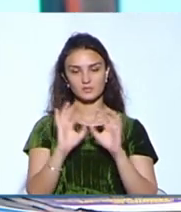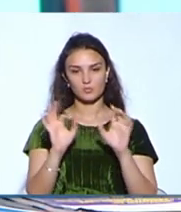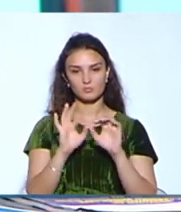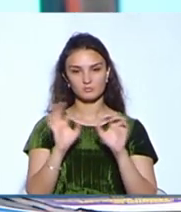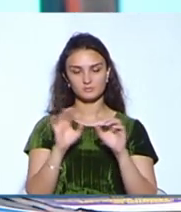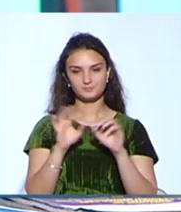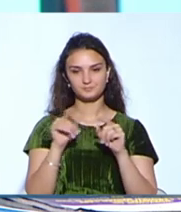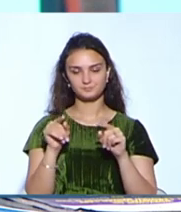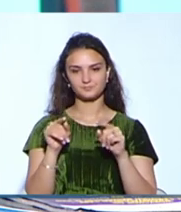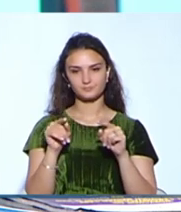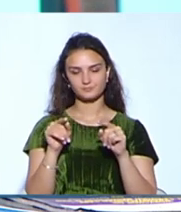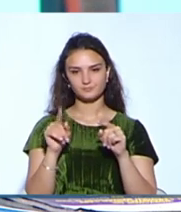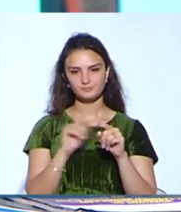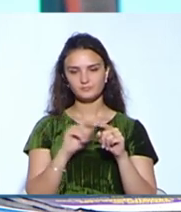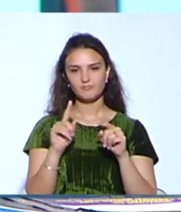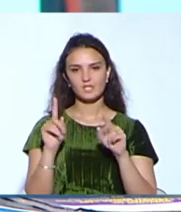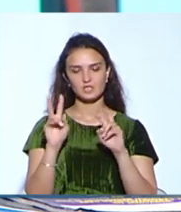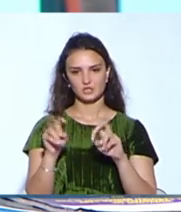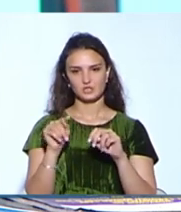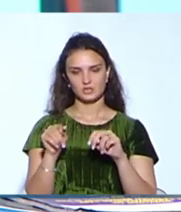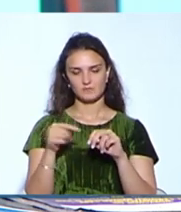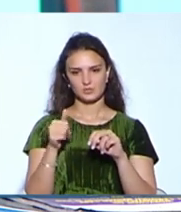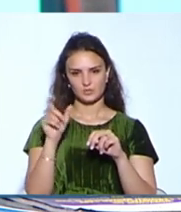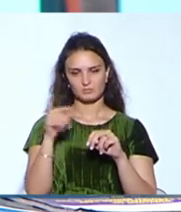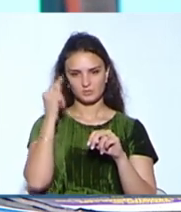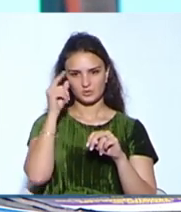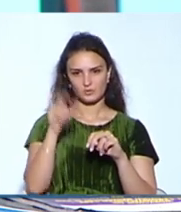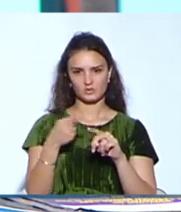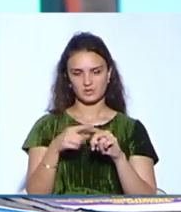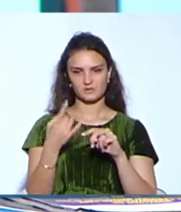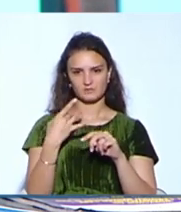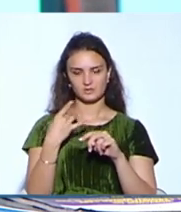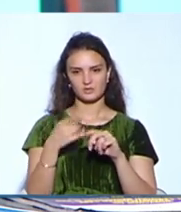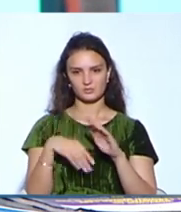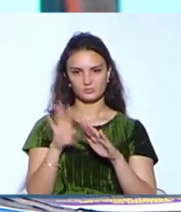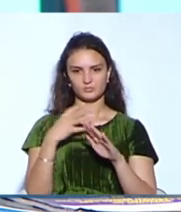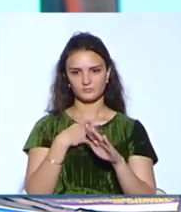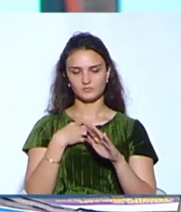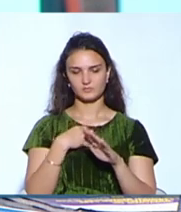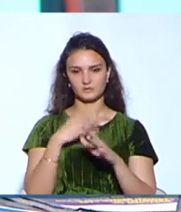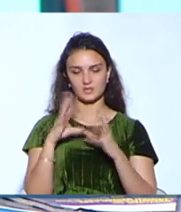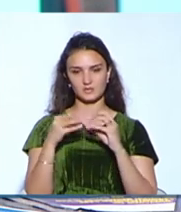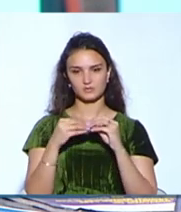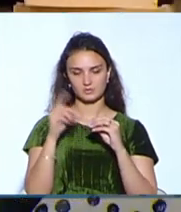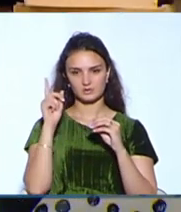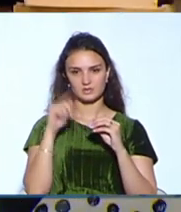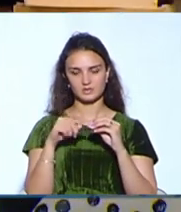ლაპარაკობთ დაკვალიანებაზე, რა იგულისხმე როგორც ფსიქოლოგმა, მოდი ეს გითხარი, უფრო ინტერესულად გითხოთ, შეიძლება